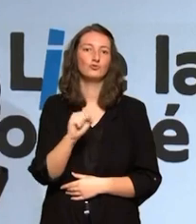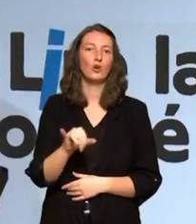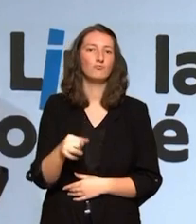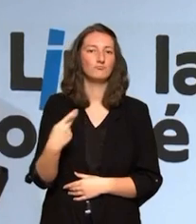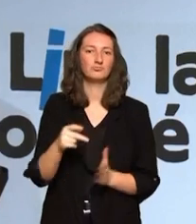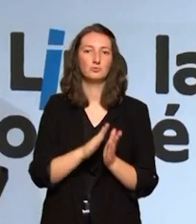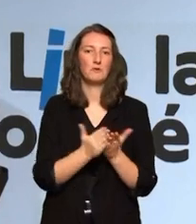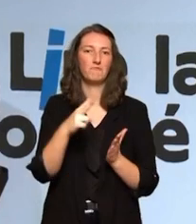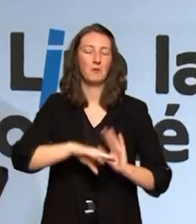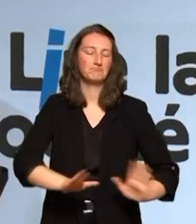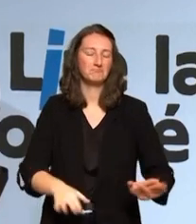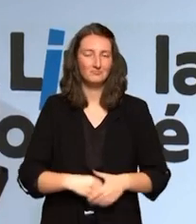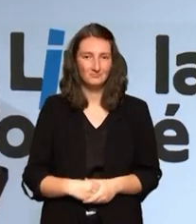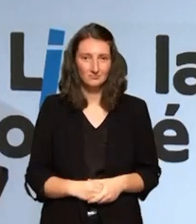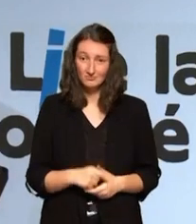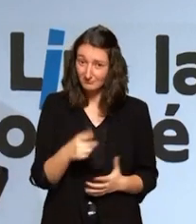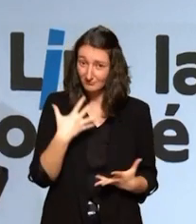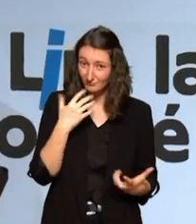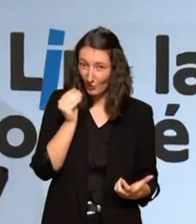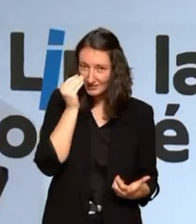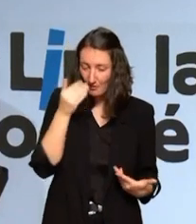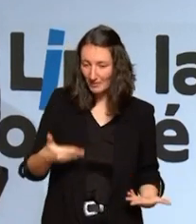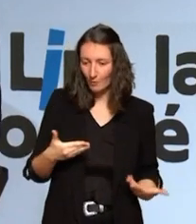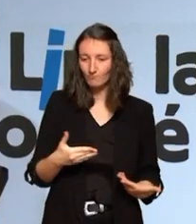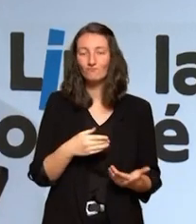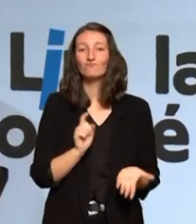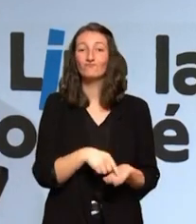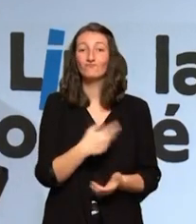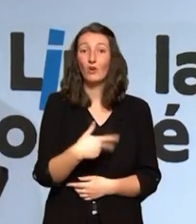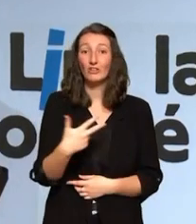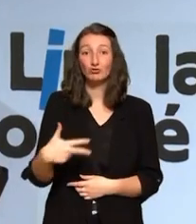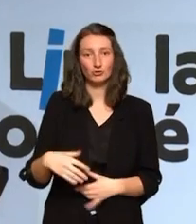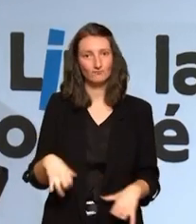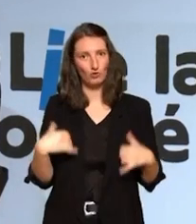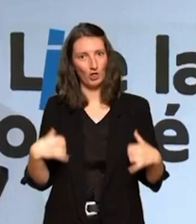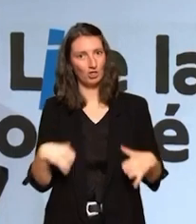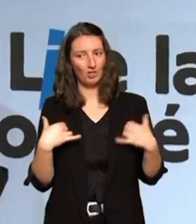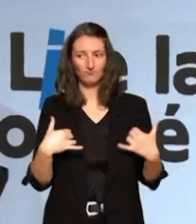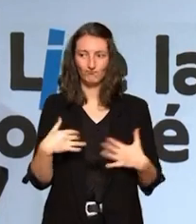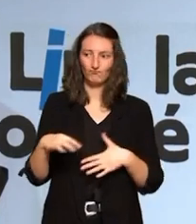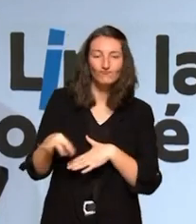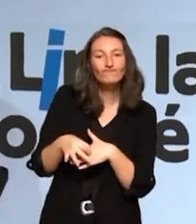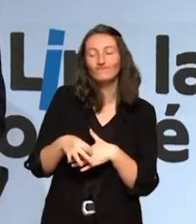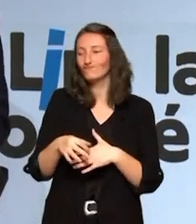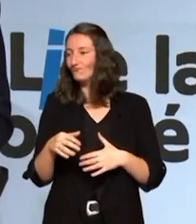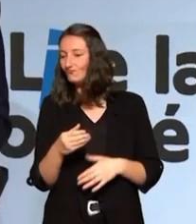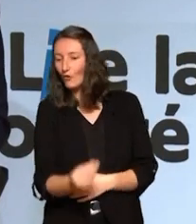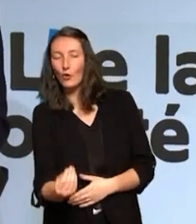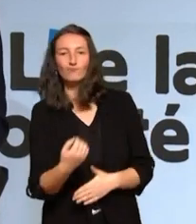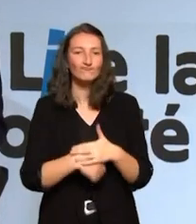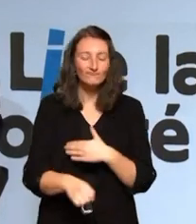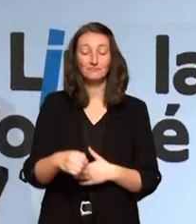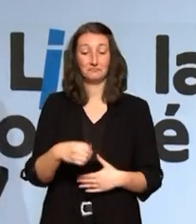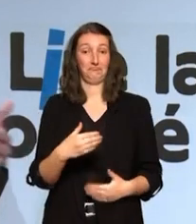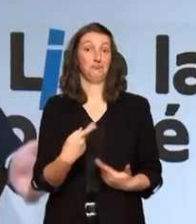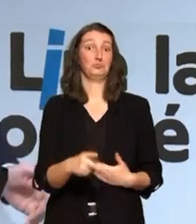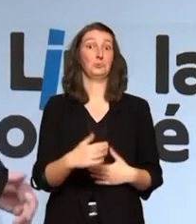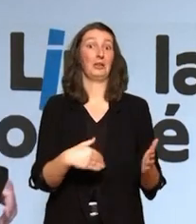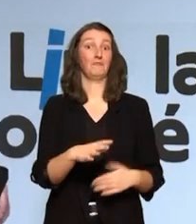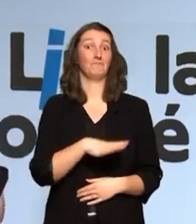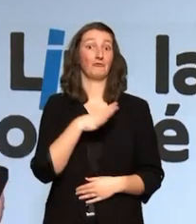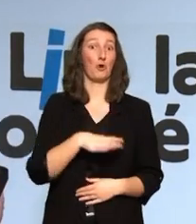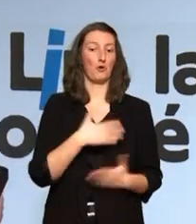savoir comment vit un jeune Norvégien dans sa vie quotidienne avec sa femme, ses enfants, son métier de professeur, et la mort